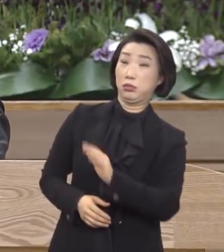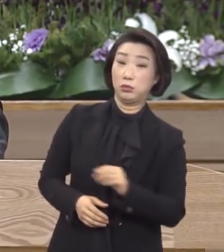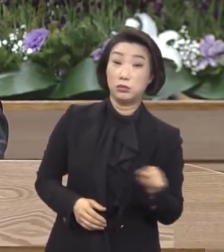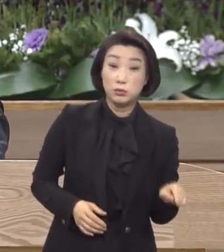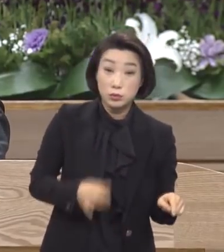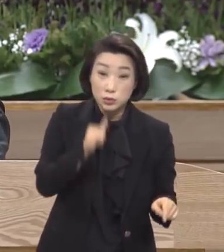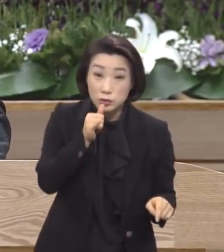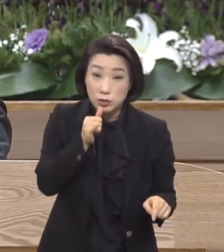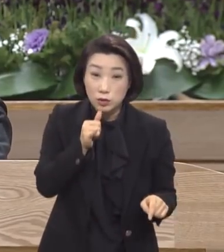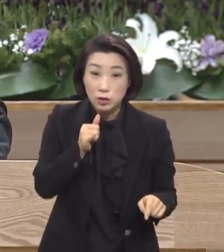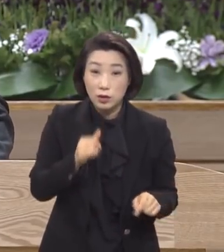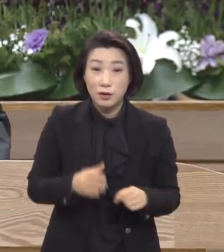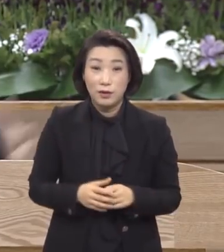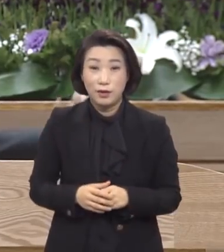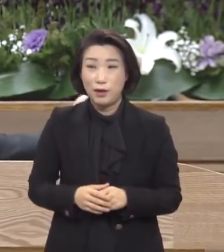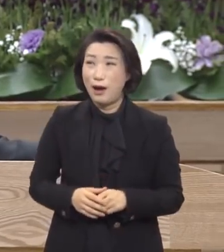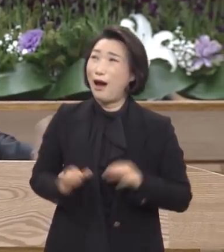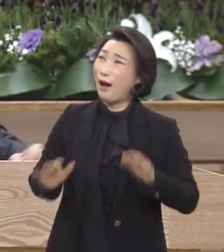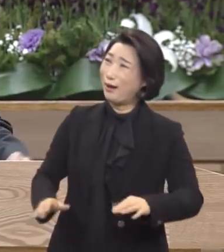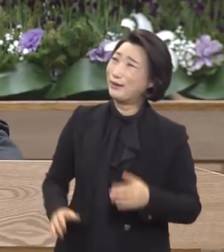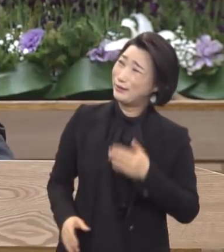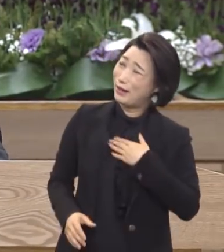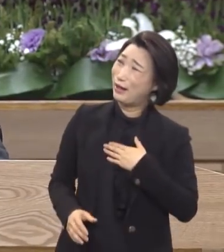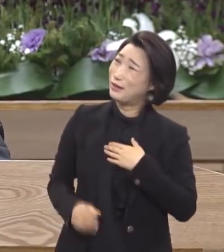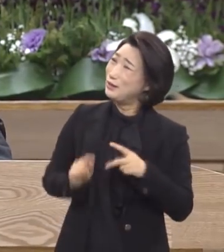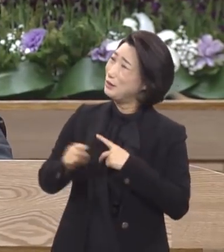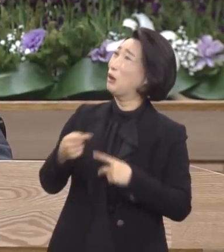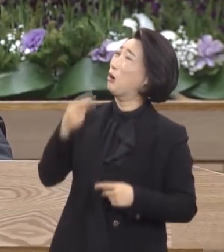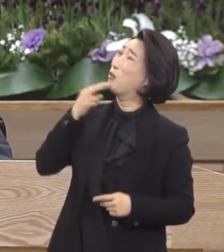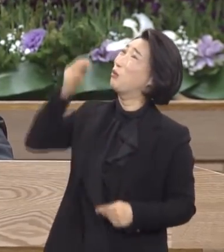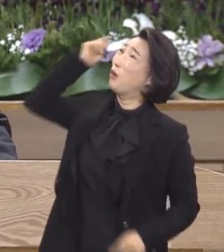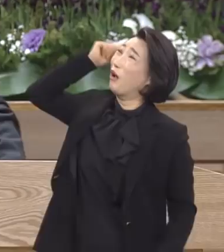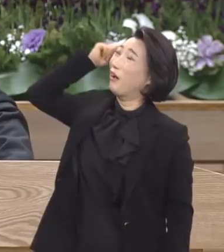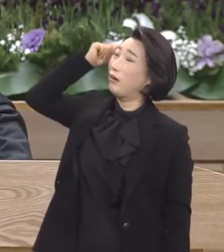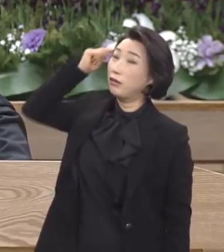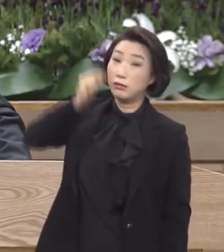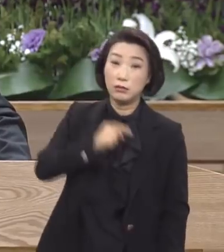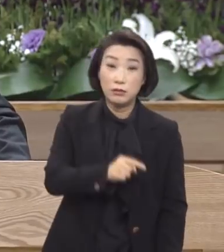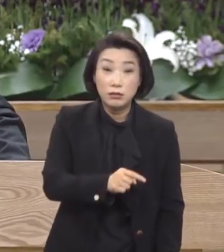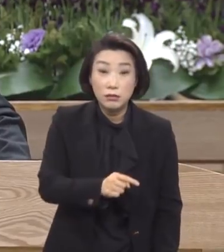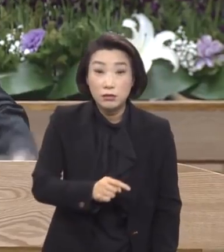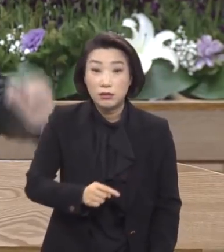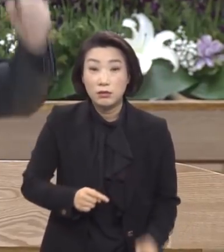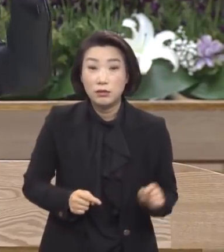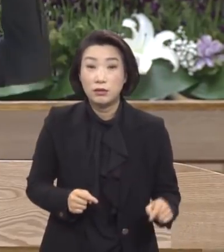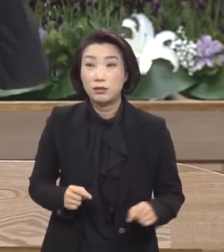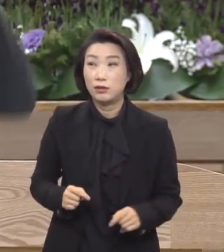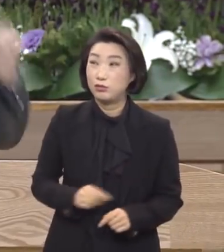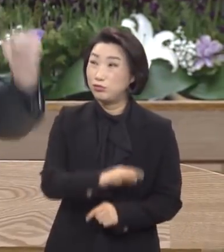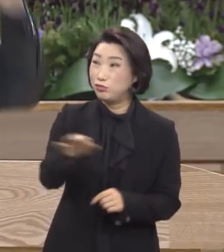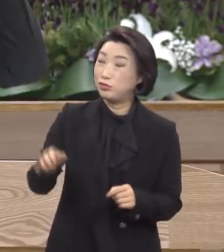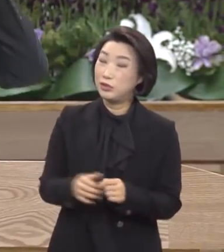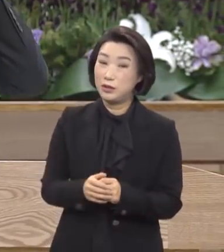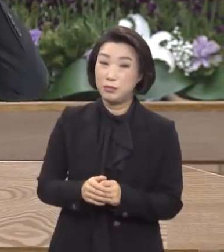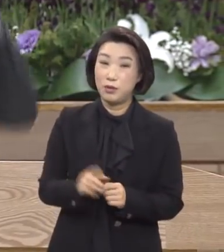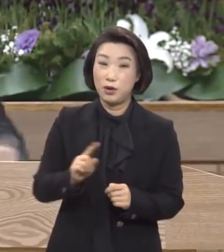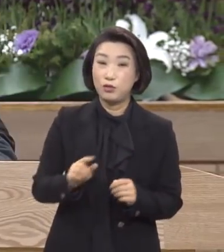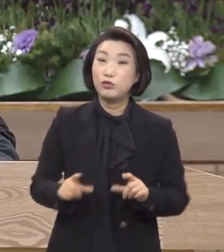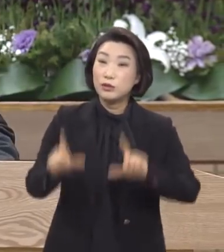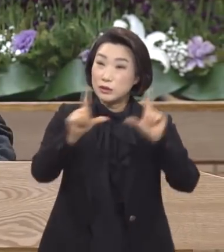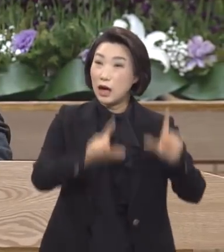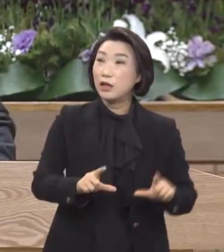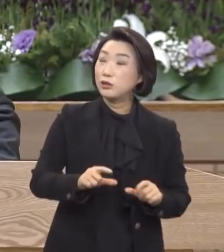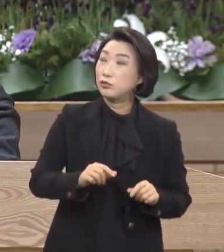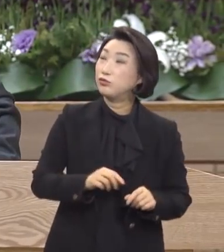말이오. 응? 왜 우리 시대를 이해해 주지 못하느냐 그 말이오. 응? 우리 시대는 우리 시대에 사는